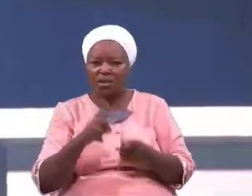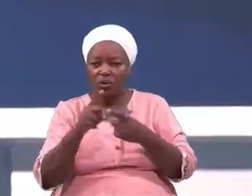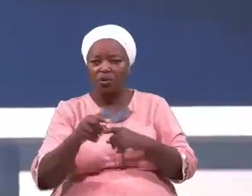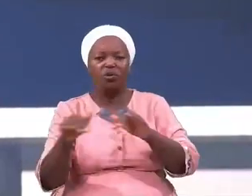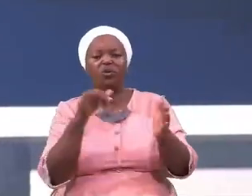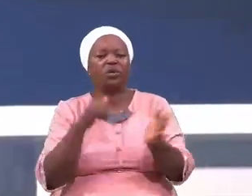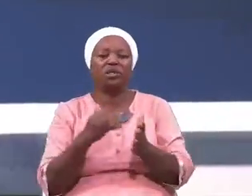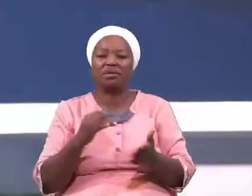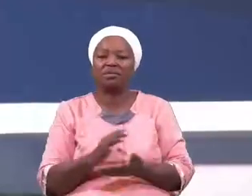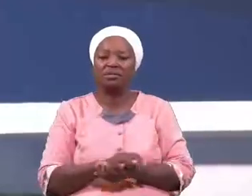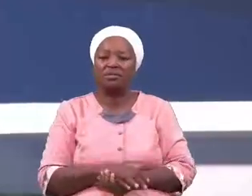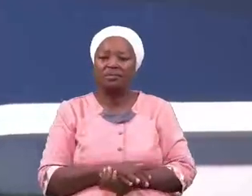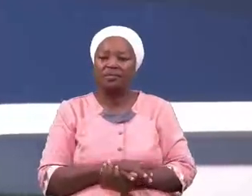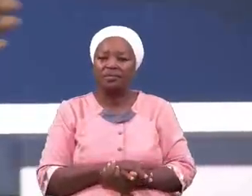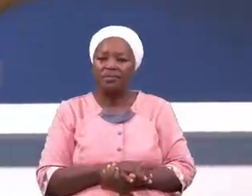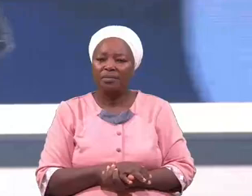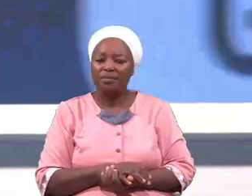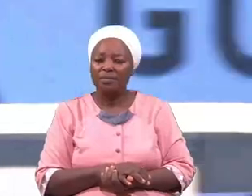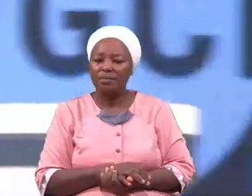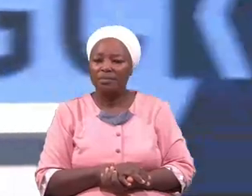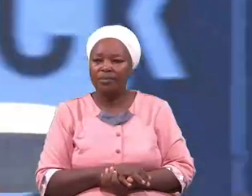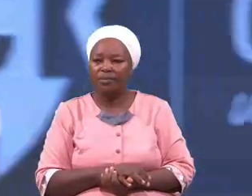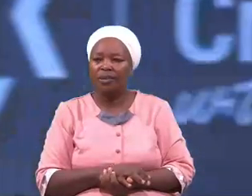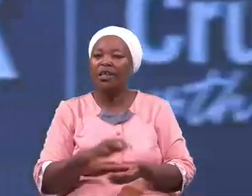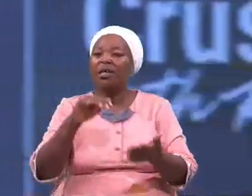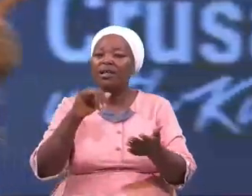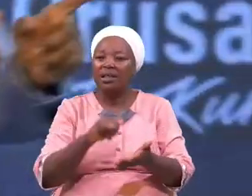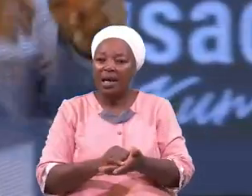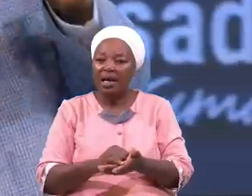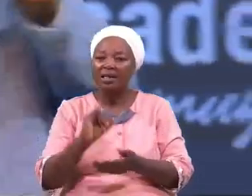Sans questionnement, tout ce qu'il vous dit, faites-le.